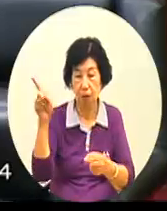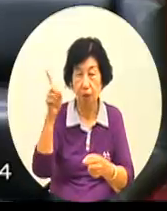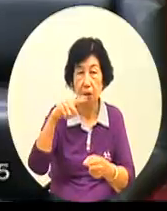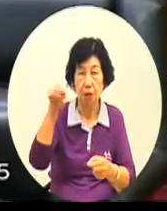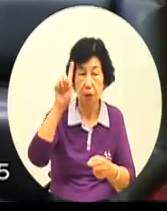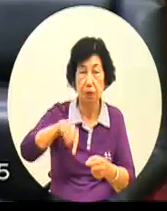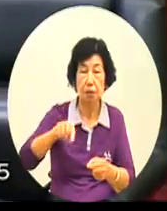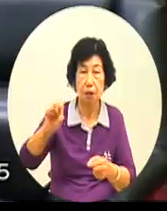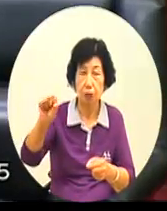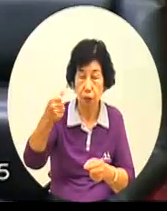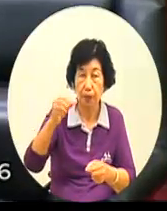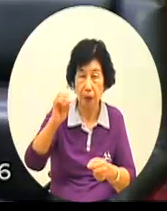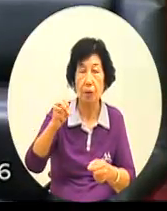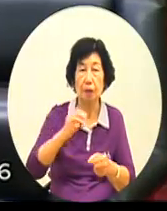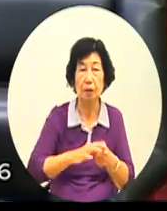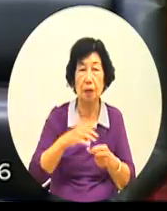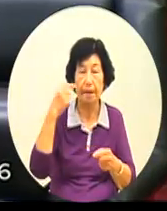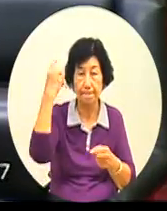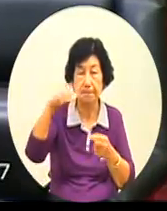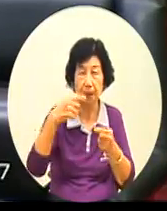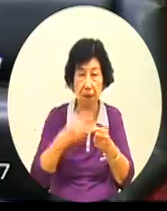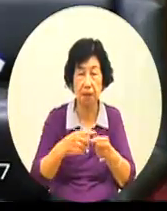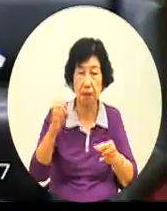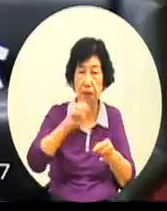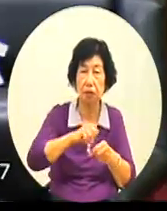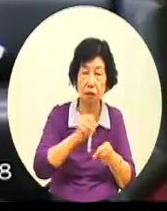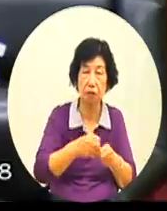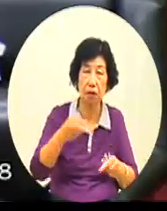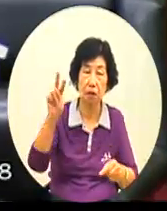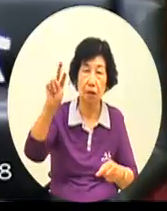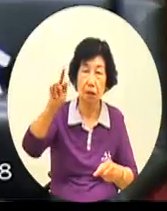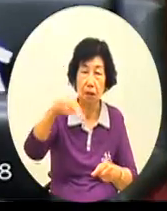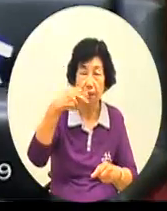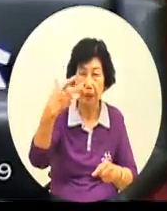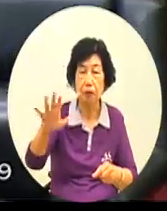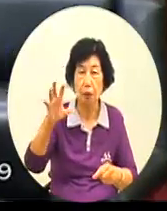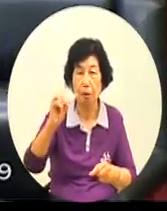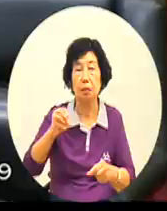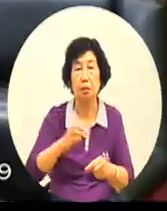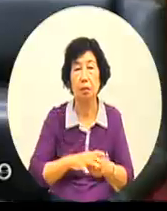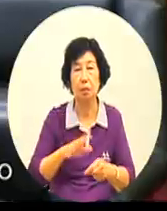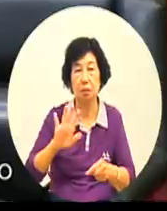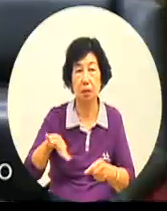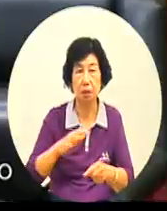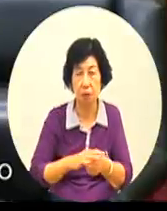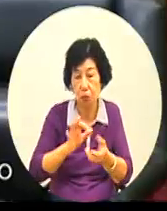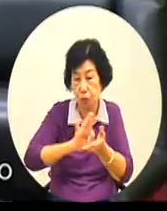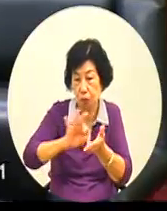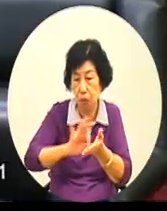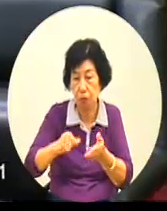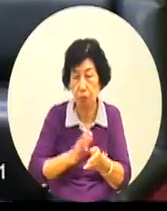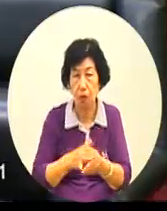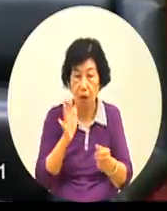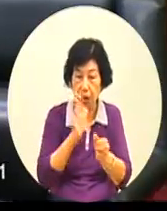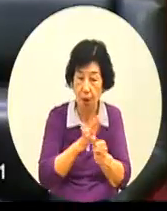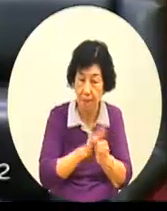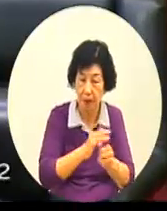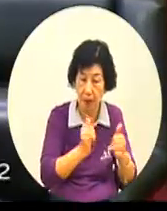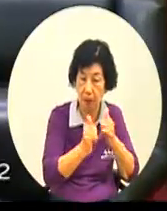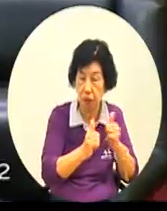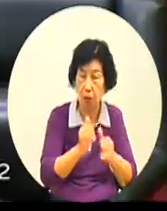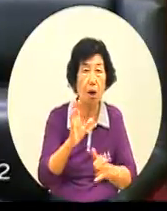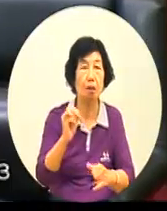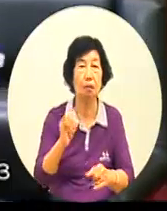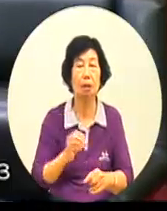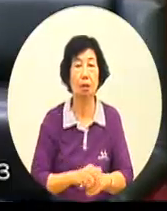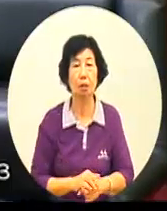到2110多万，可是呢，那钱有没有花在真正乡亲的需求上呢？然后刚刚一次大奶也